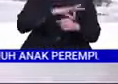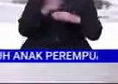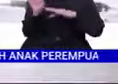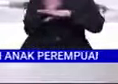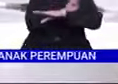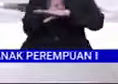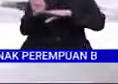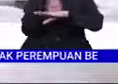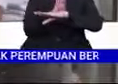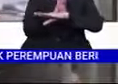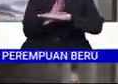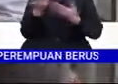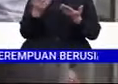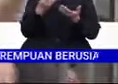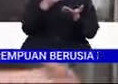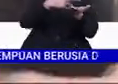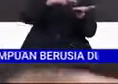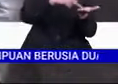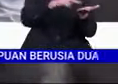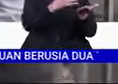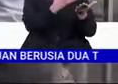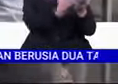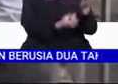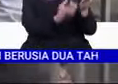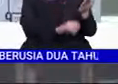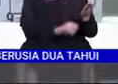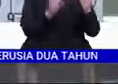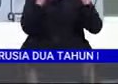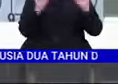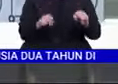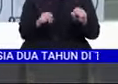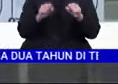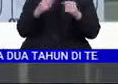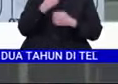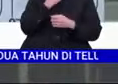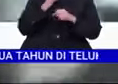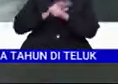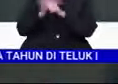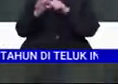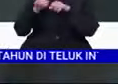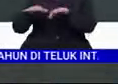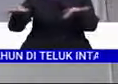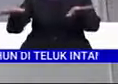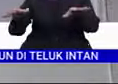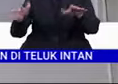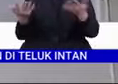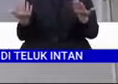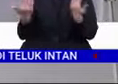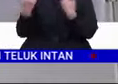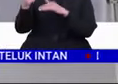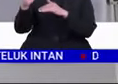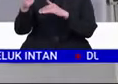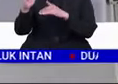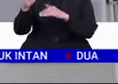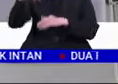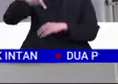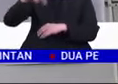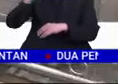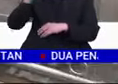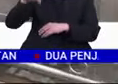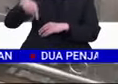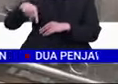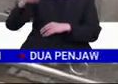peniaga yang pernah membuat Karoman namun terkesan terus akibat penularan kau b19 khususnya dalam tempo pelaksanaan perintah